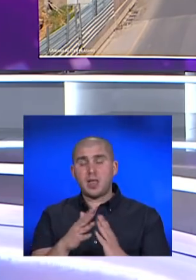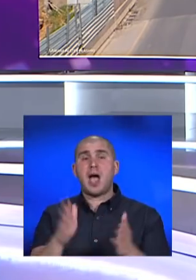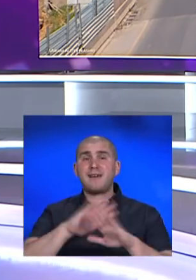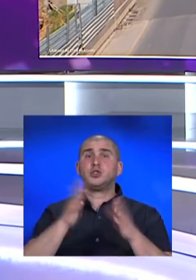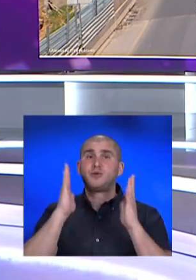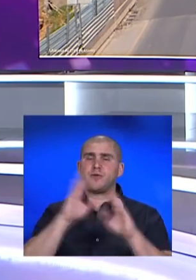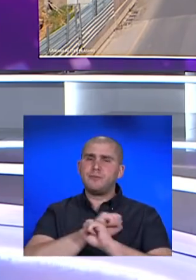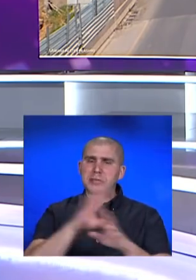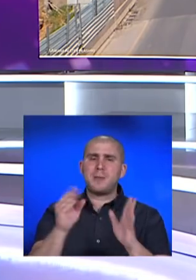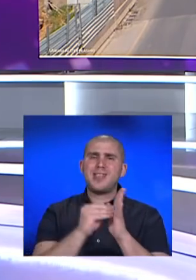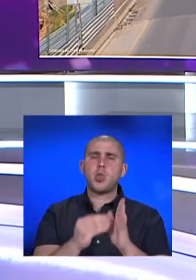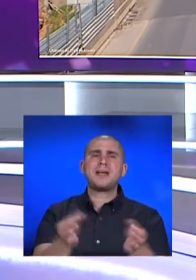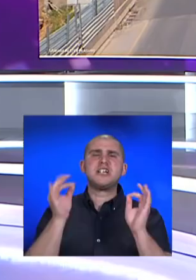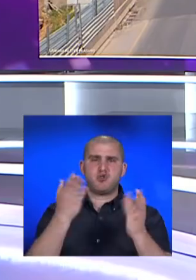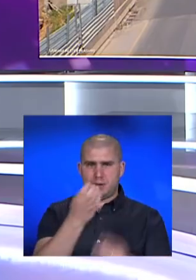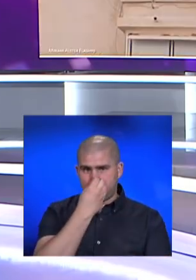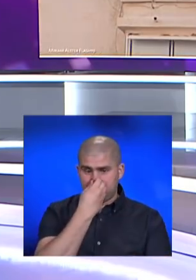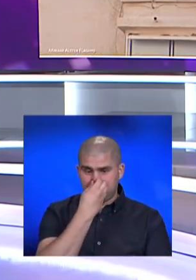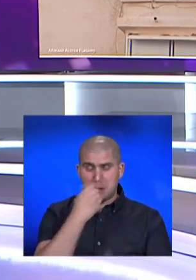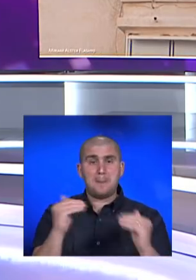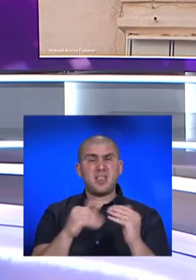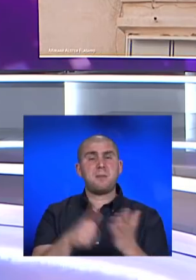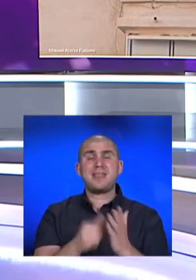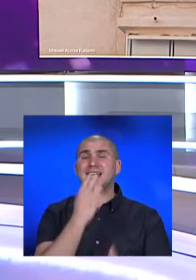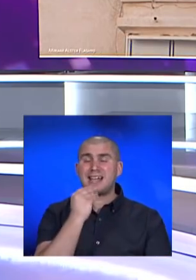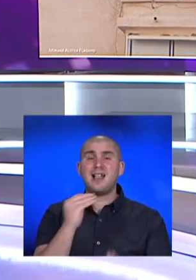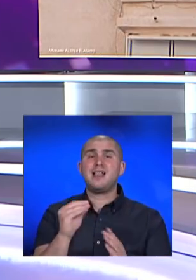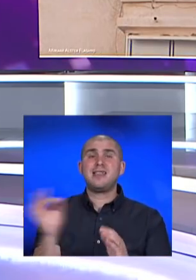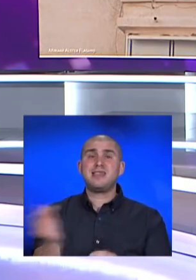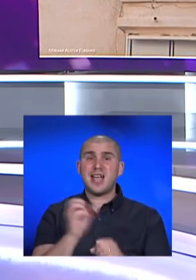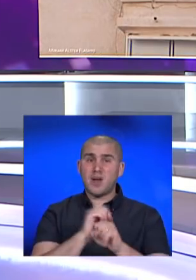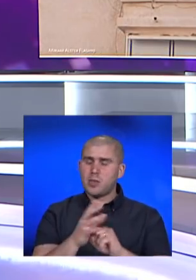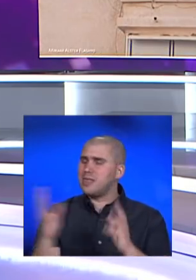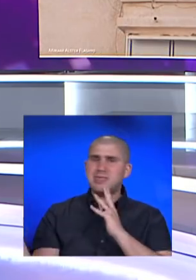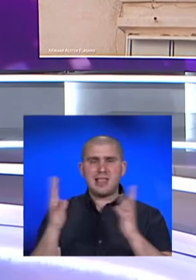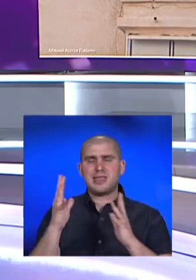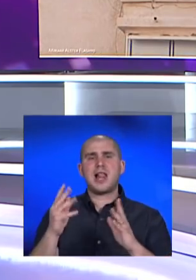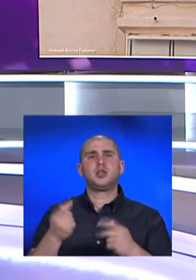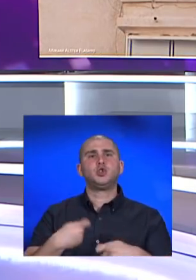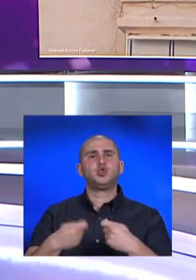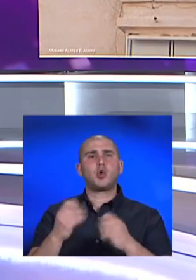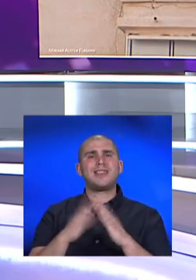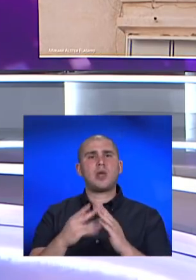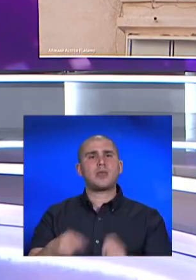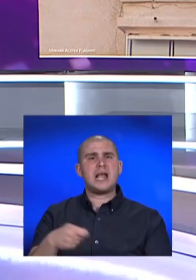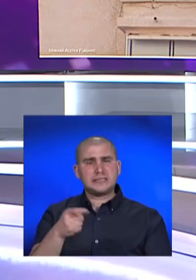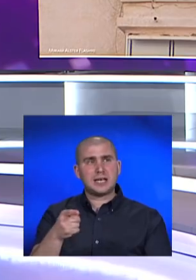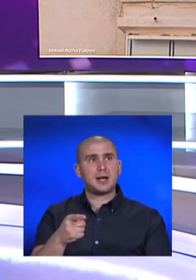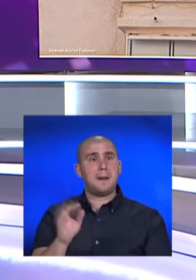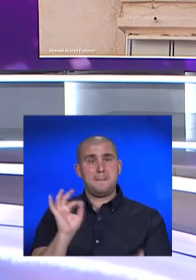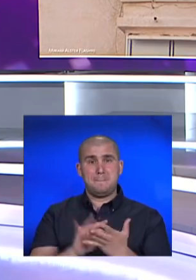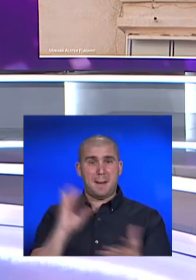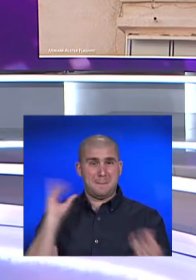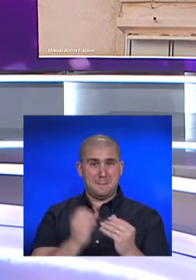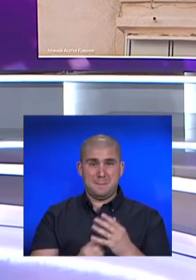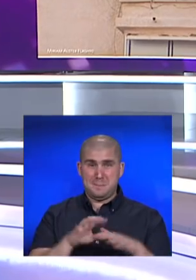רשמיים בעניין הזה. לפי בנק ישראל, נגיף הקורונה פשוט טלטל את שוק הדירות להשכרה. מרגע פרוץ המשבר, אומרים בבנק, חלה